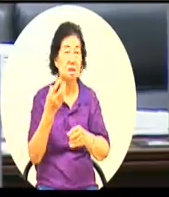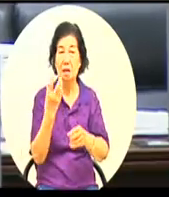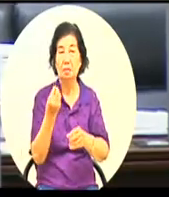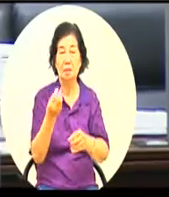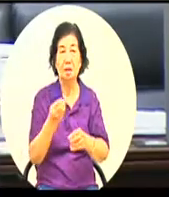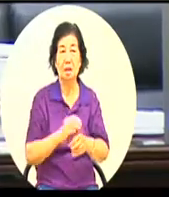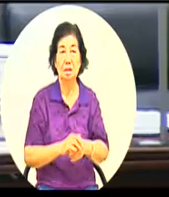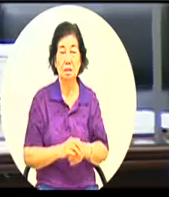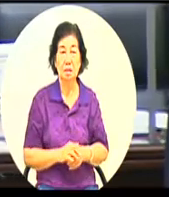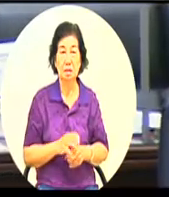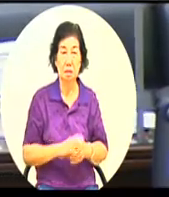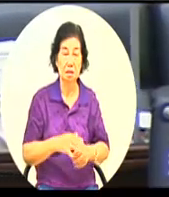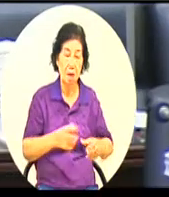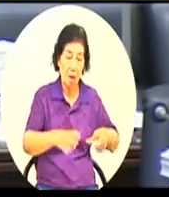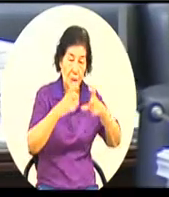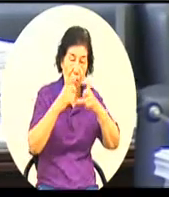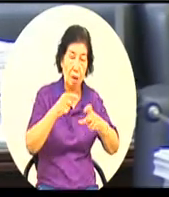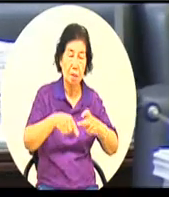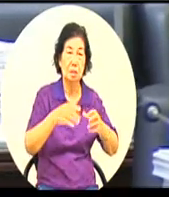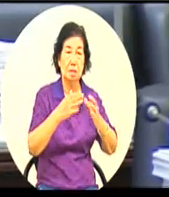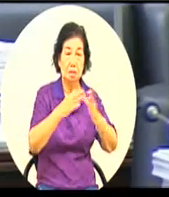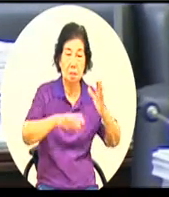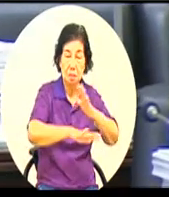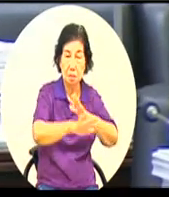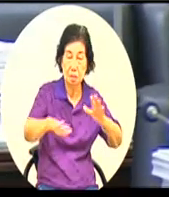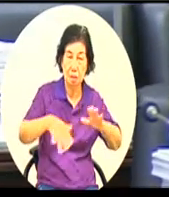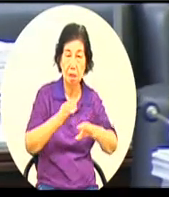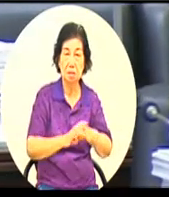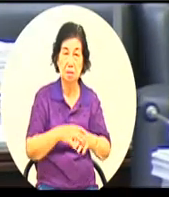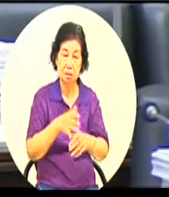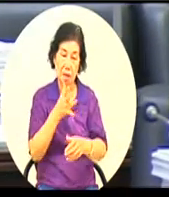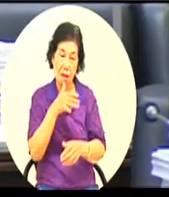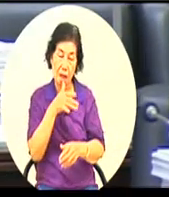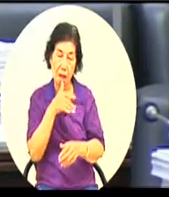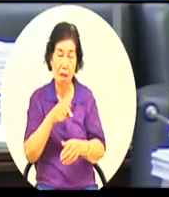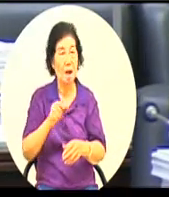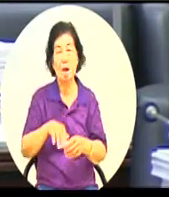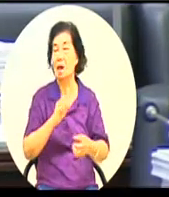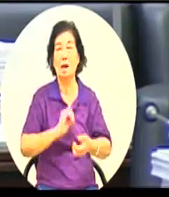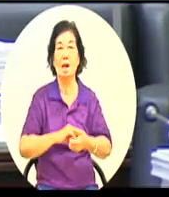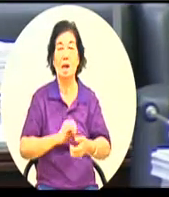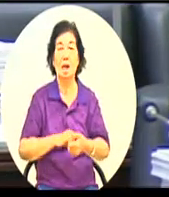火和家园毋是用嘴讲的呢？顶个会期我咧甲你问。